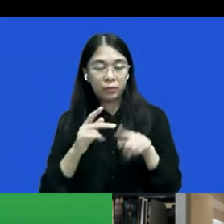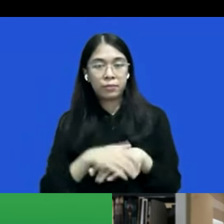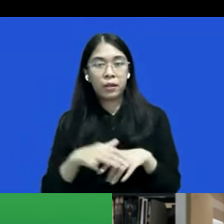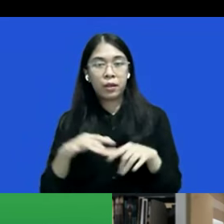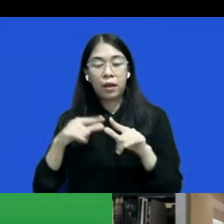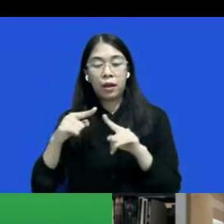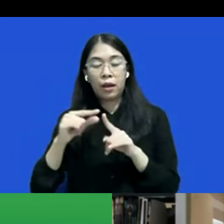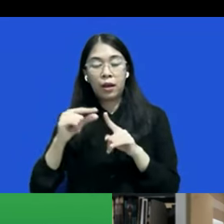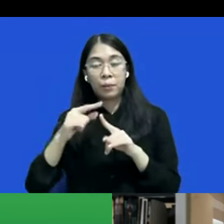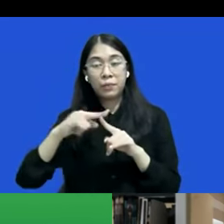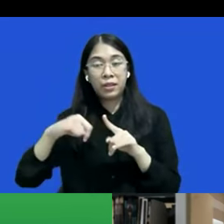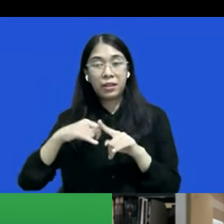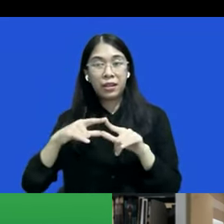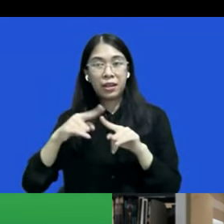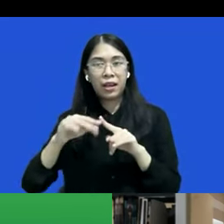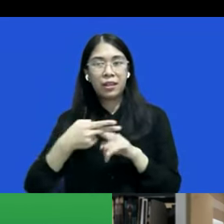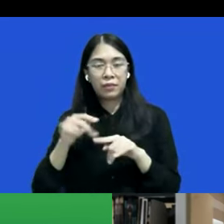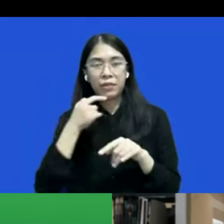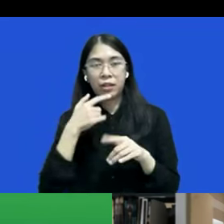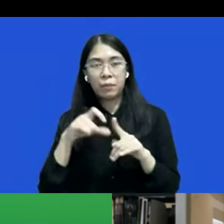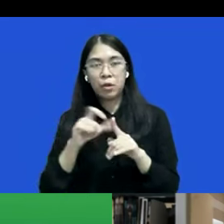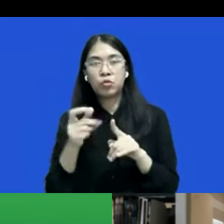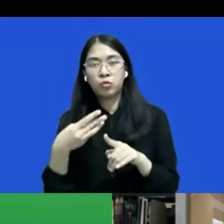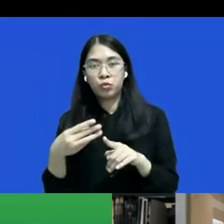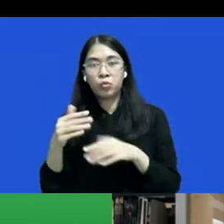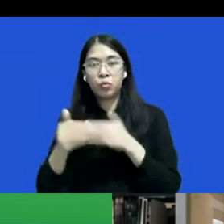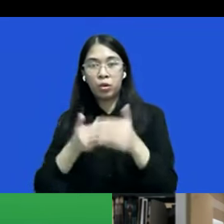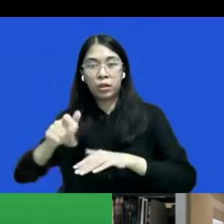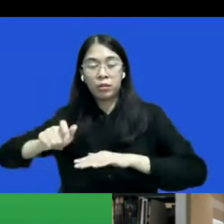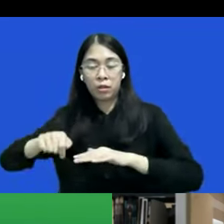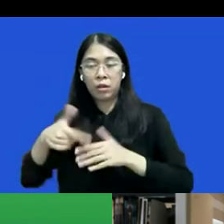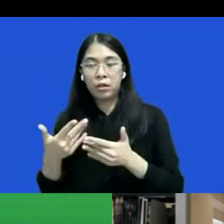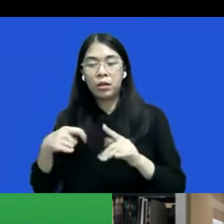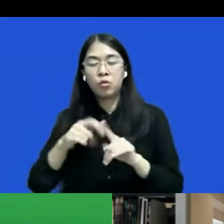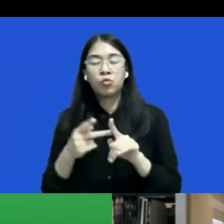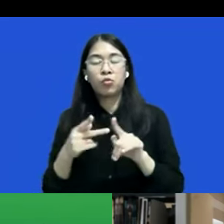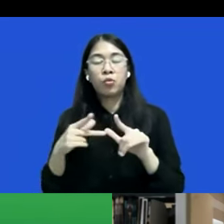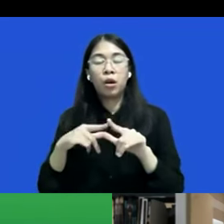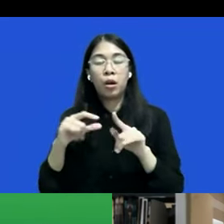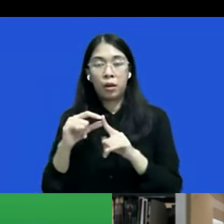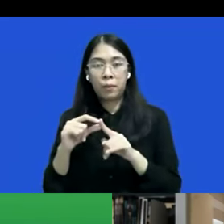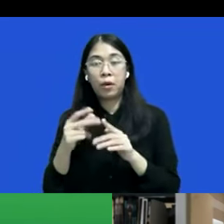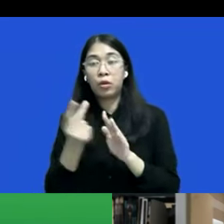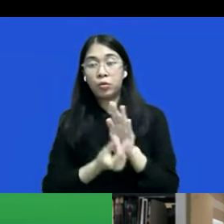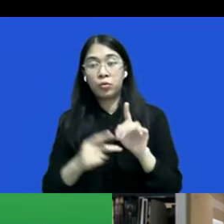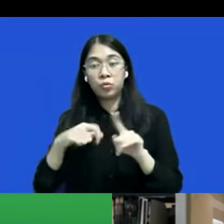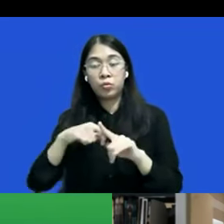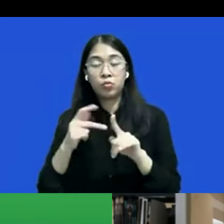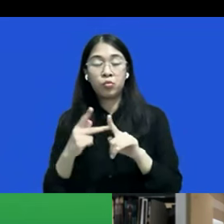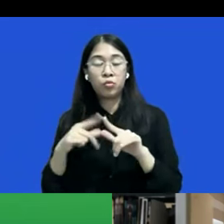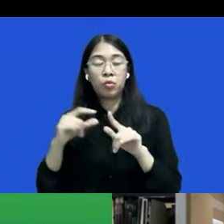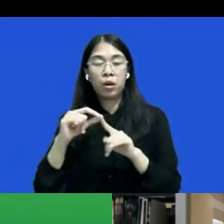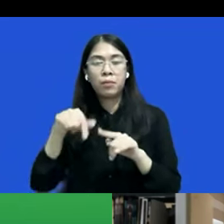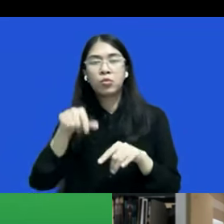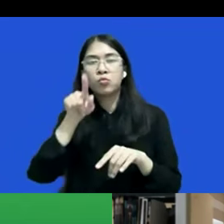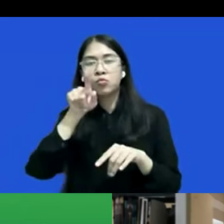dalam praktik hukum terkait dengan due process of law di dalam KUHAP maupun RUKUHAP membutuhkan atau mewajibkan hukum